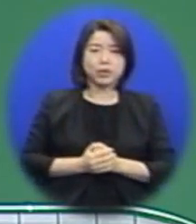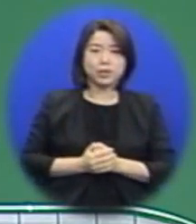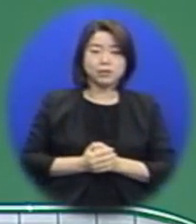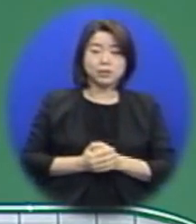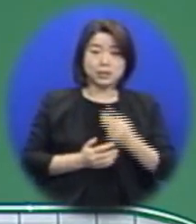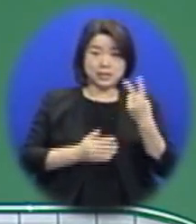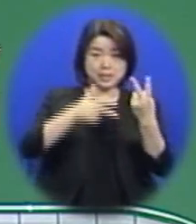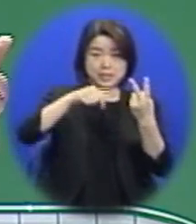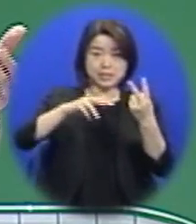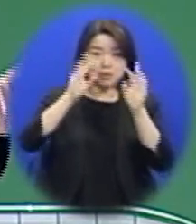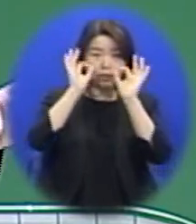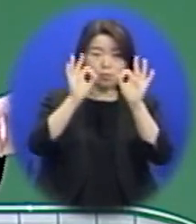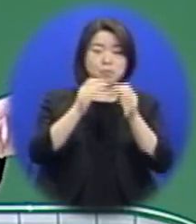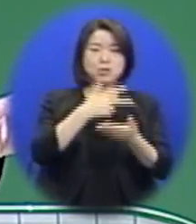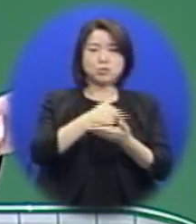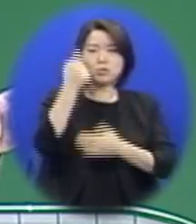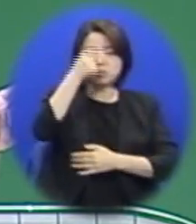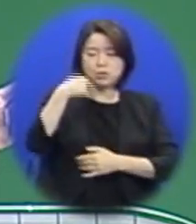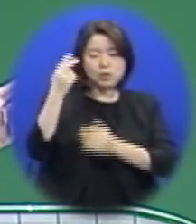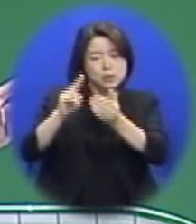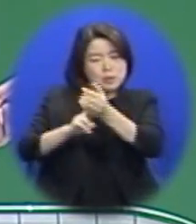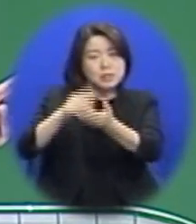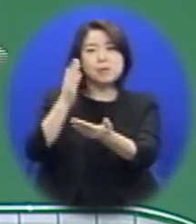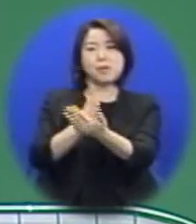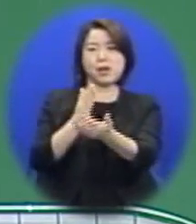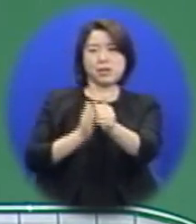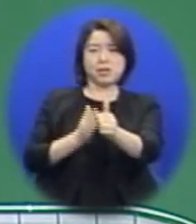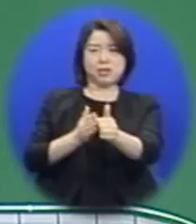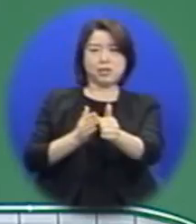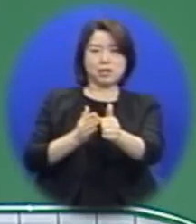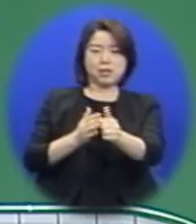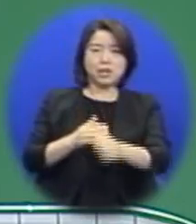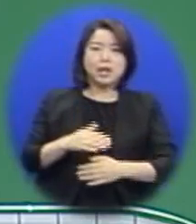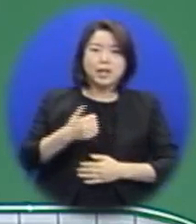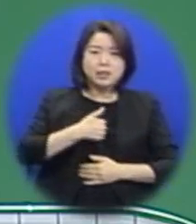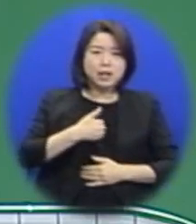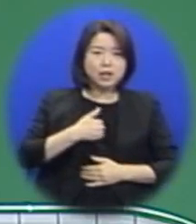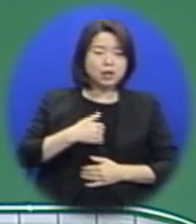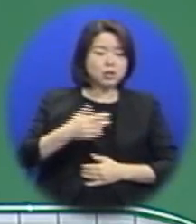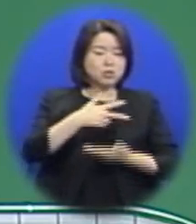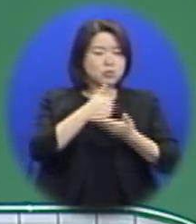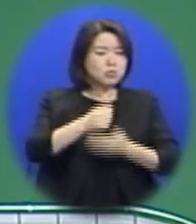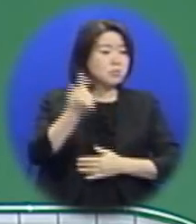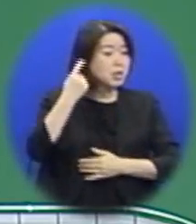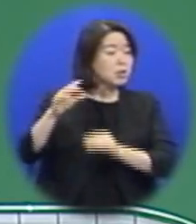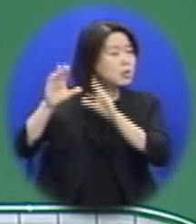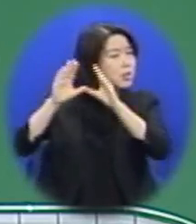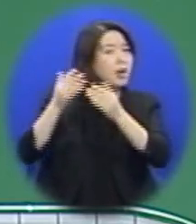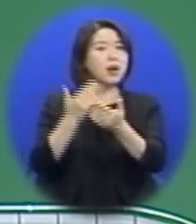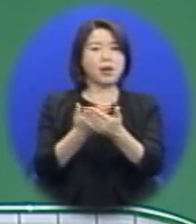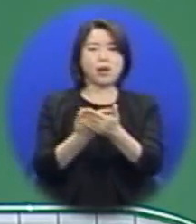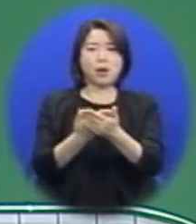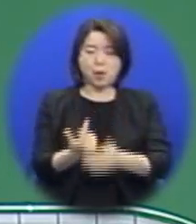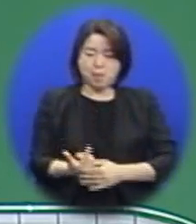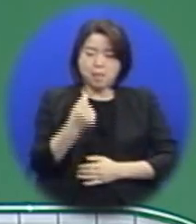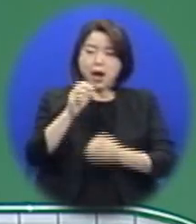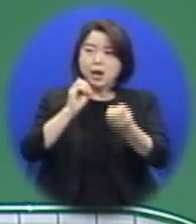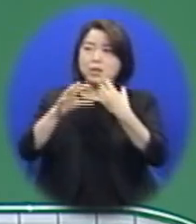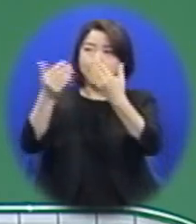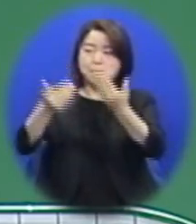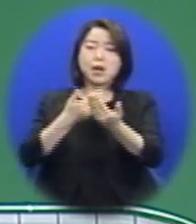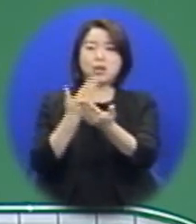것입니다. 2절에 보면 주님의 얼굴을 숨기지 마십시오. 내게 주님의 귀를 기울여 주십시오. 속히 응답하여